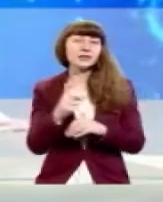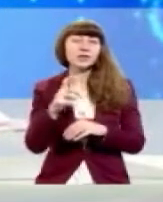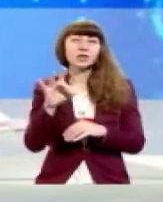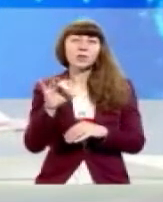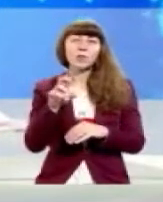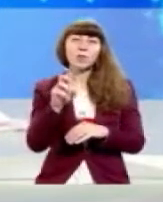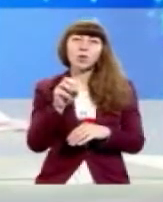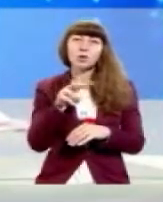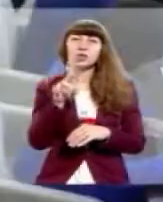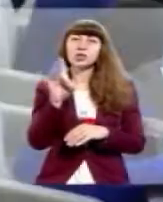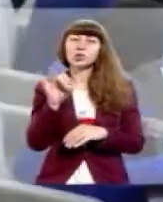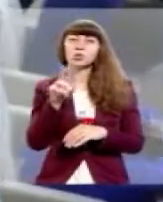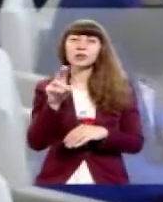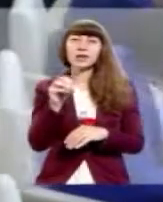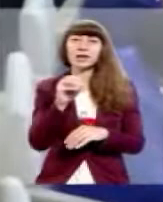Ербол Карашокеев.